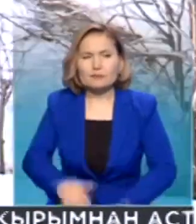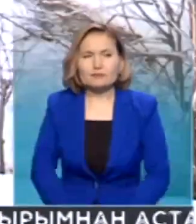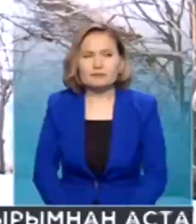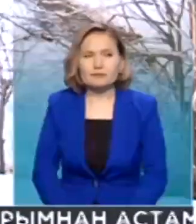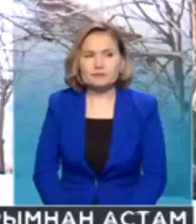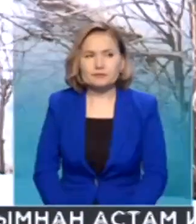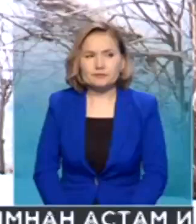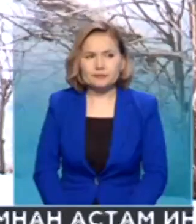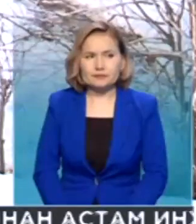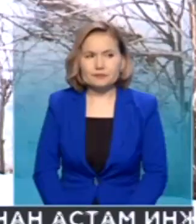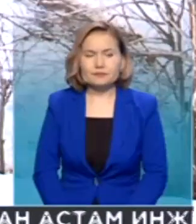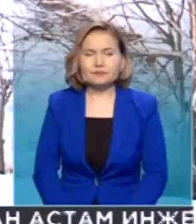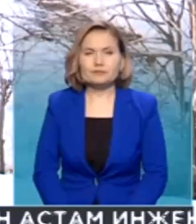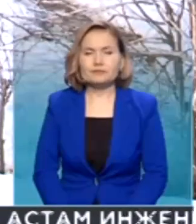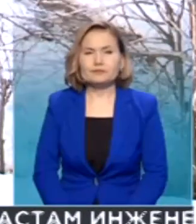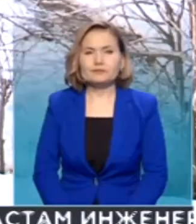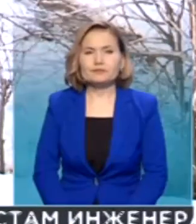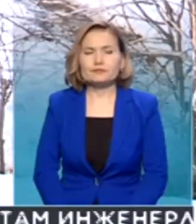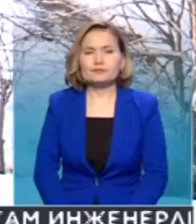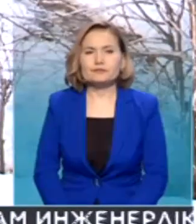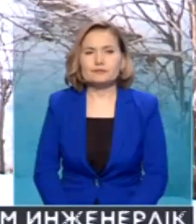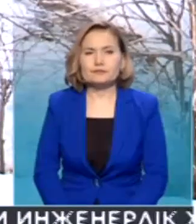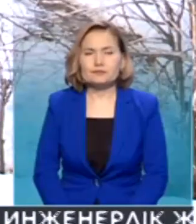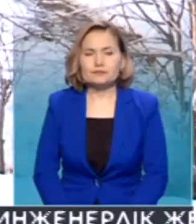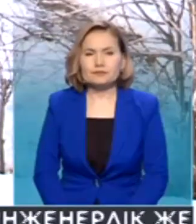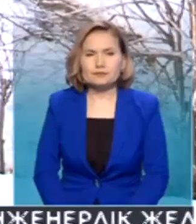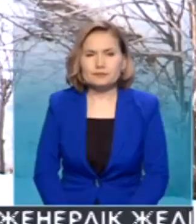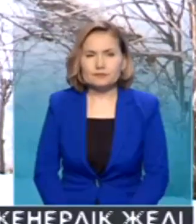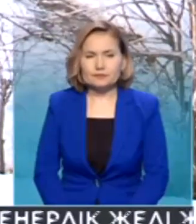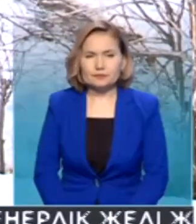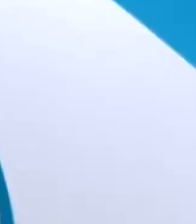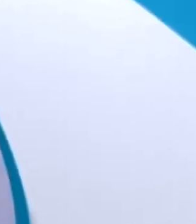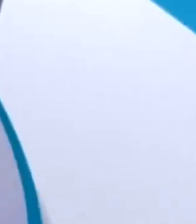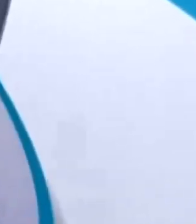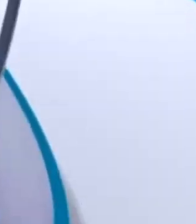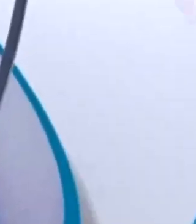Әбдібек, Қыдырәлі Ахметбек, Қазақстан ұлттық арнасы, Қостанай облысы.